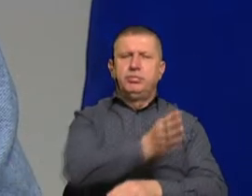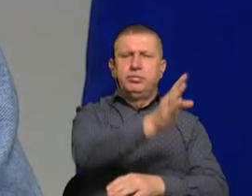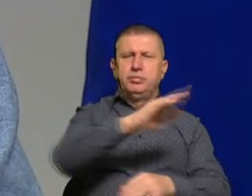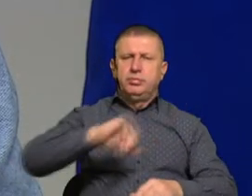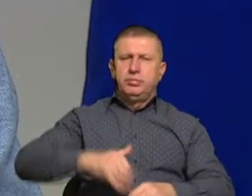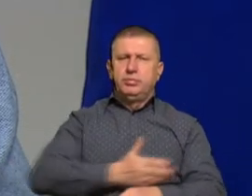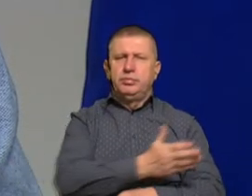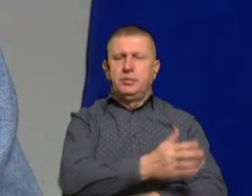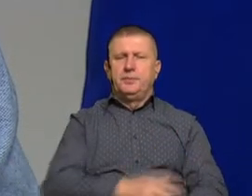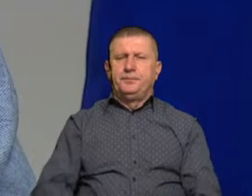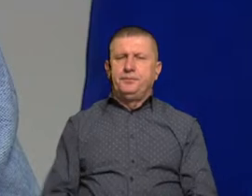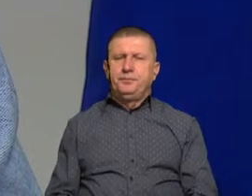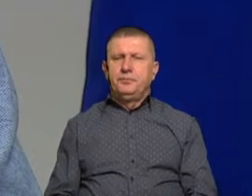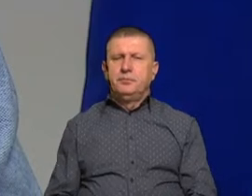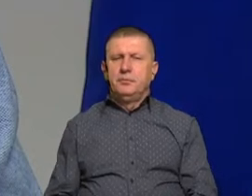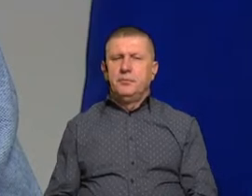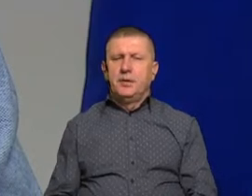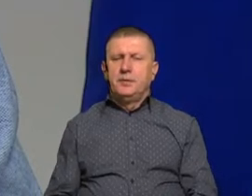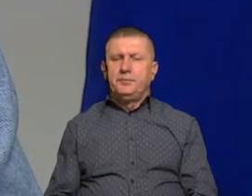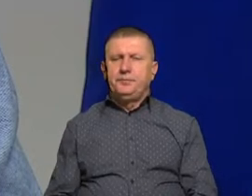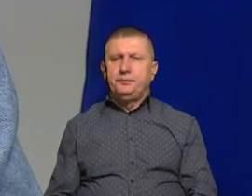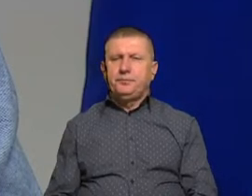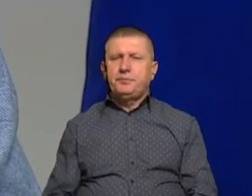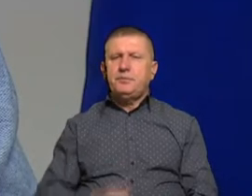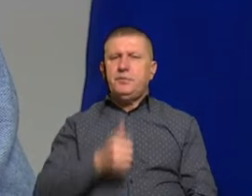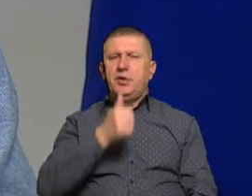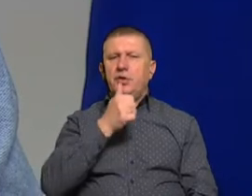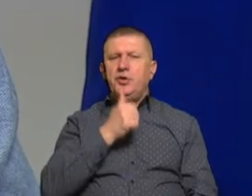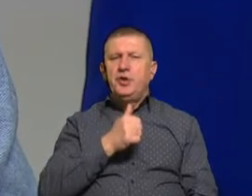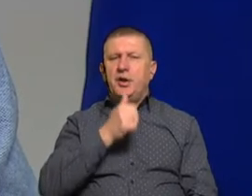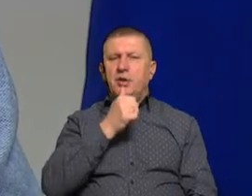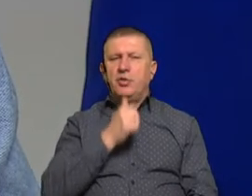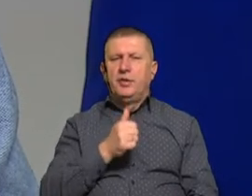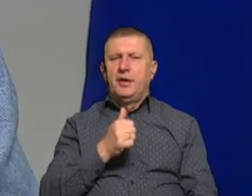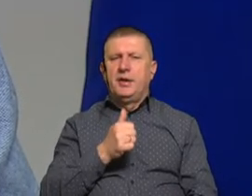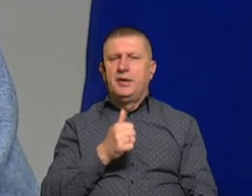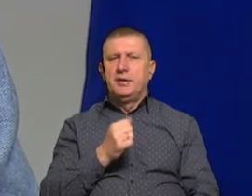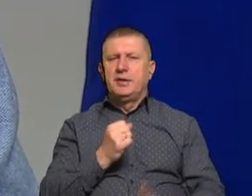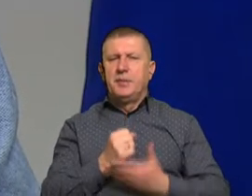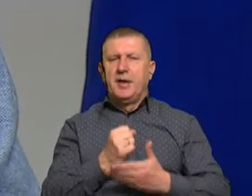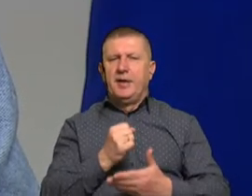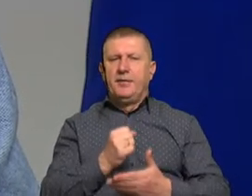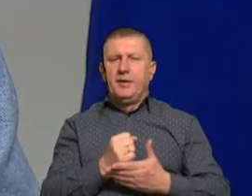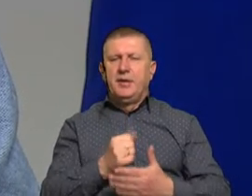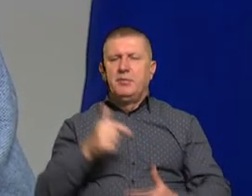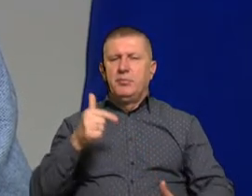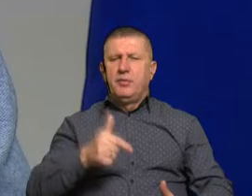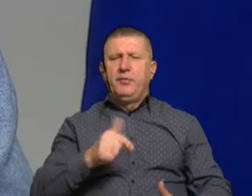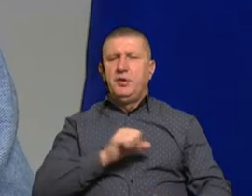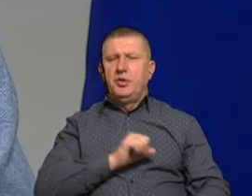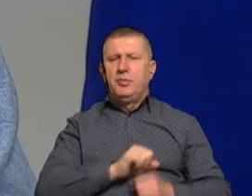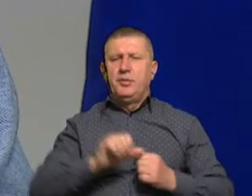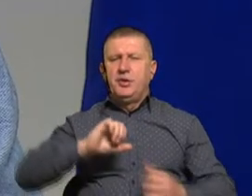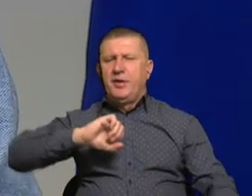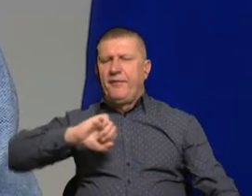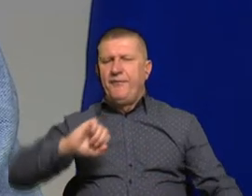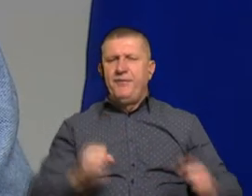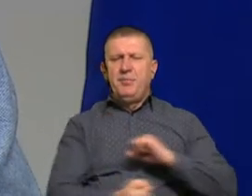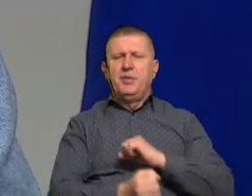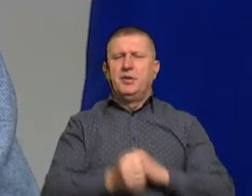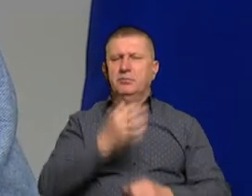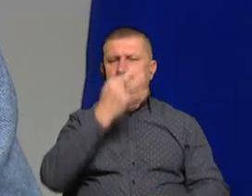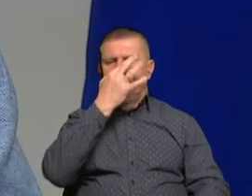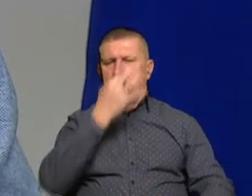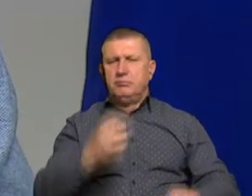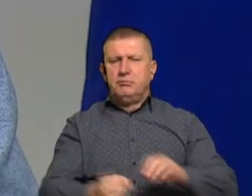drugi. Dodatkowo zielone zastosowania. Powinniśmy wymienić autobusy, zmienić ze